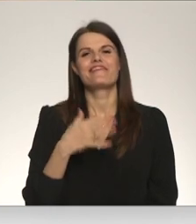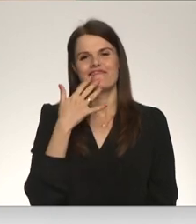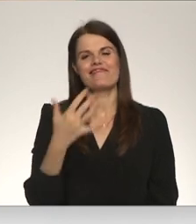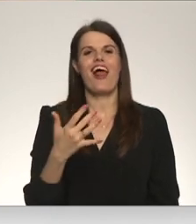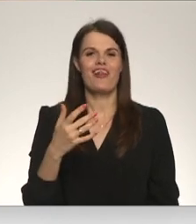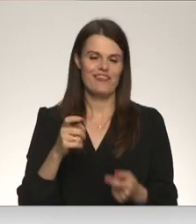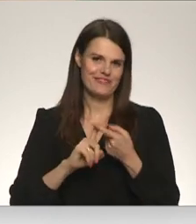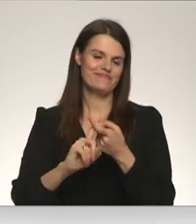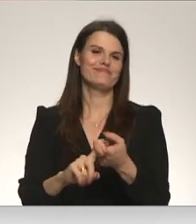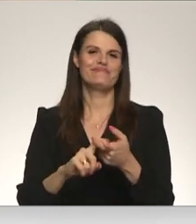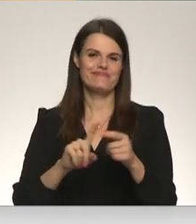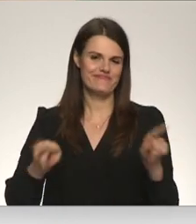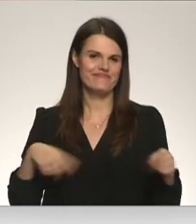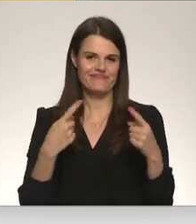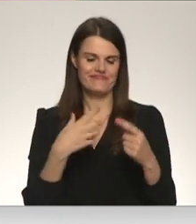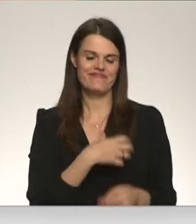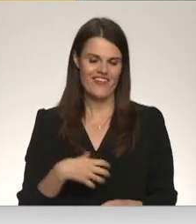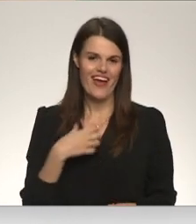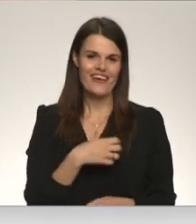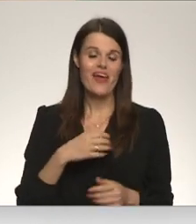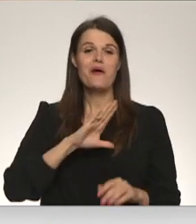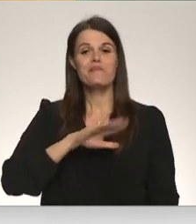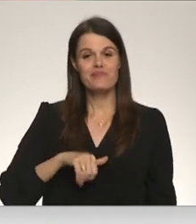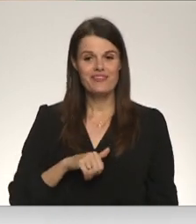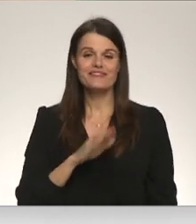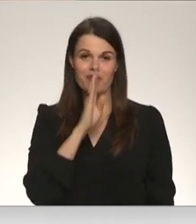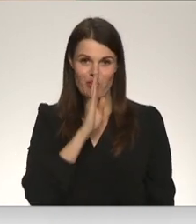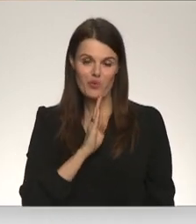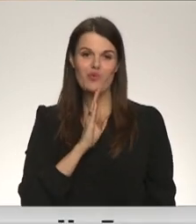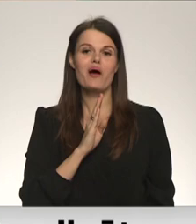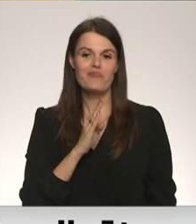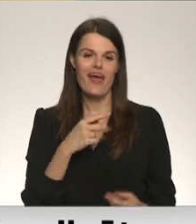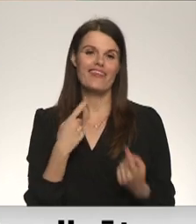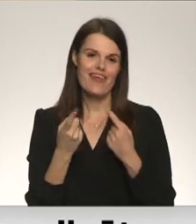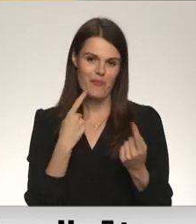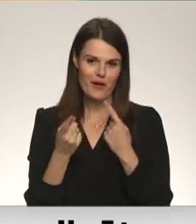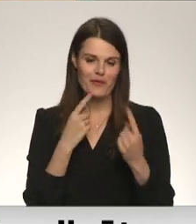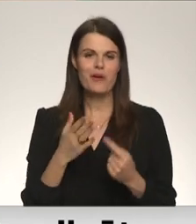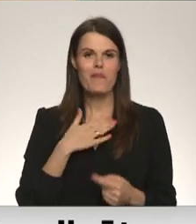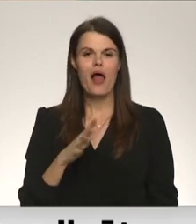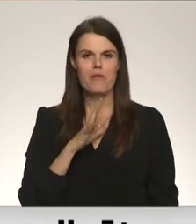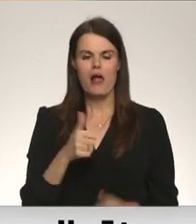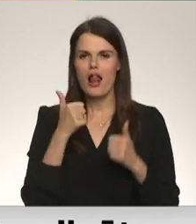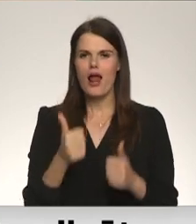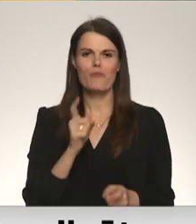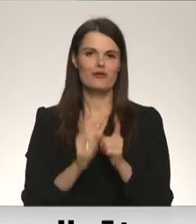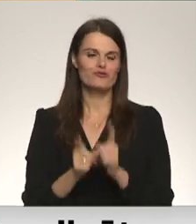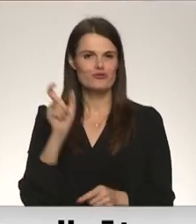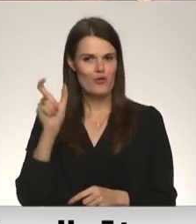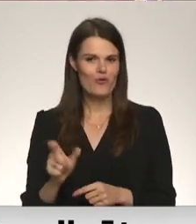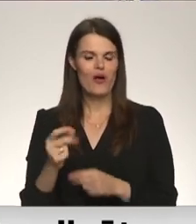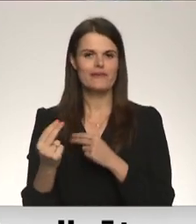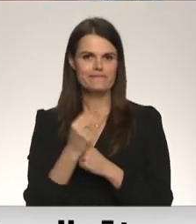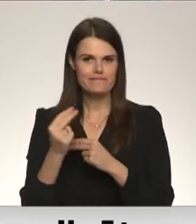Un tad valoda arī bija vajadzīgs. Pēc tam nopietnē, ja mēs runāsim, man bija ļoti laba skolotāja, Asija